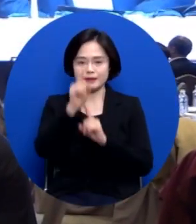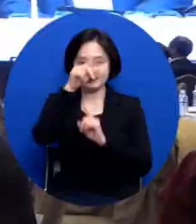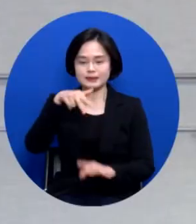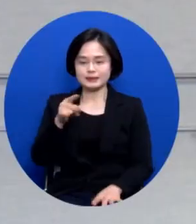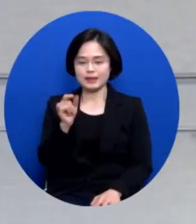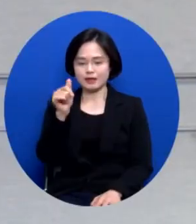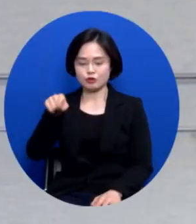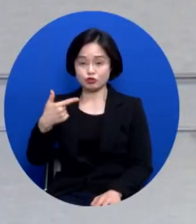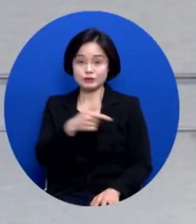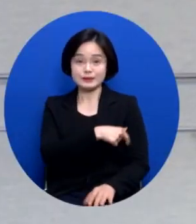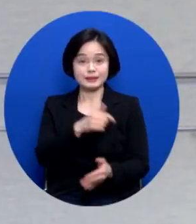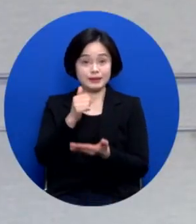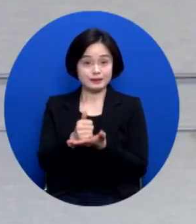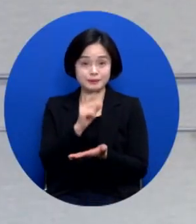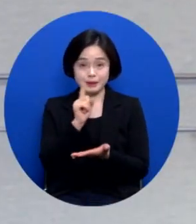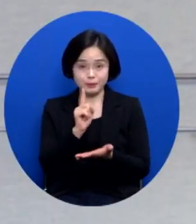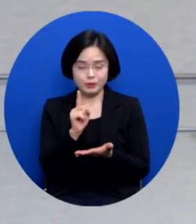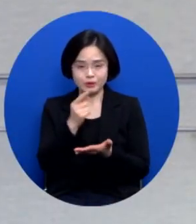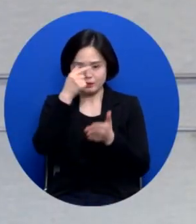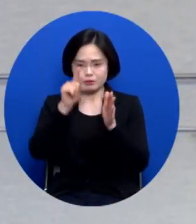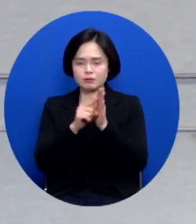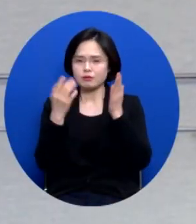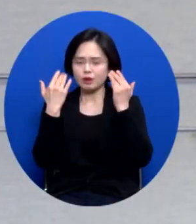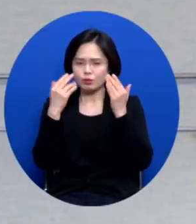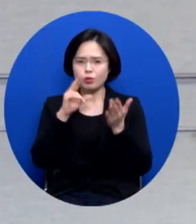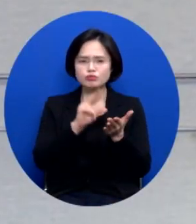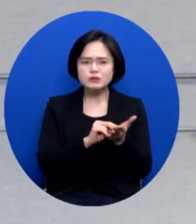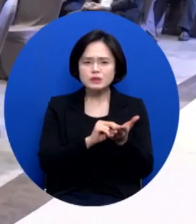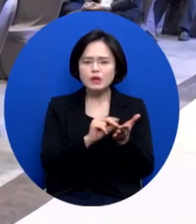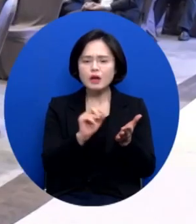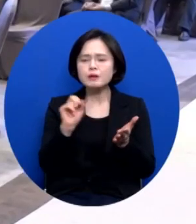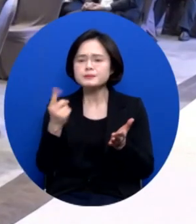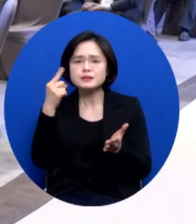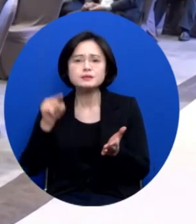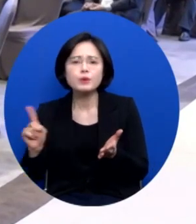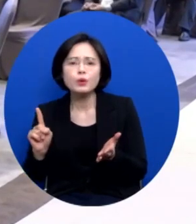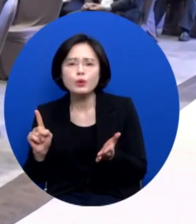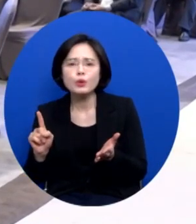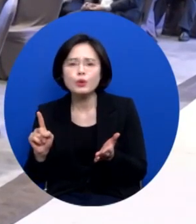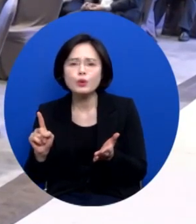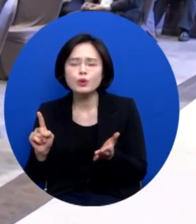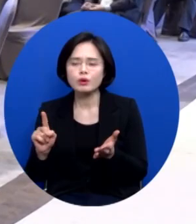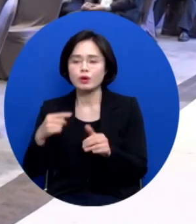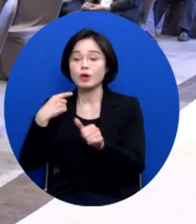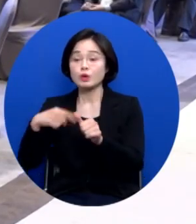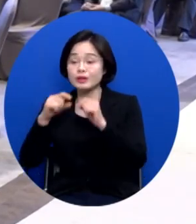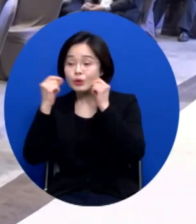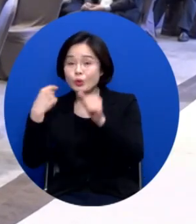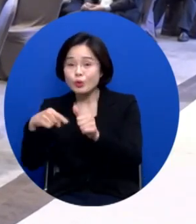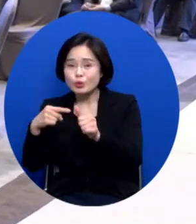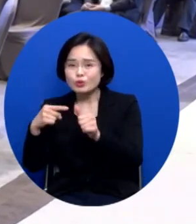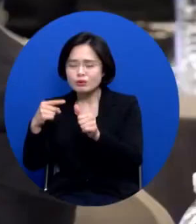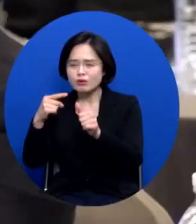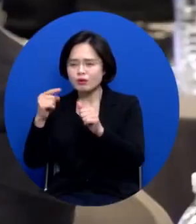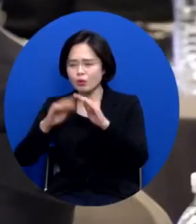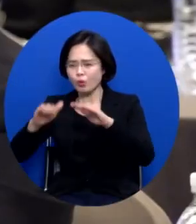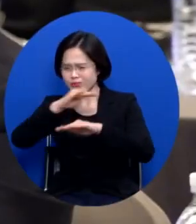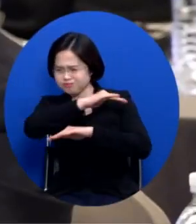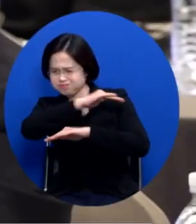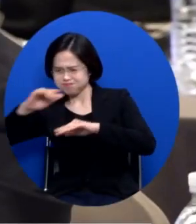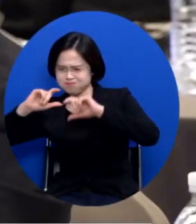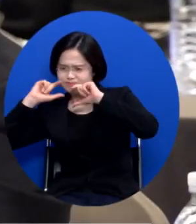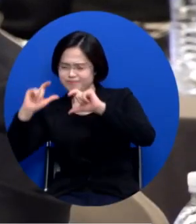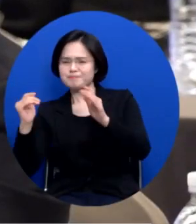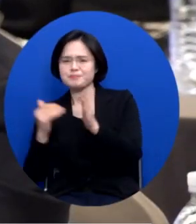이사장은 기독교학교의 대부분의 문제는 평준화 제도의 사립학교를 포함해 시행했기에 발생했다며 학교